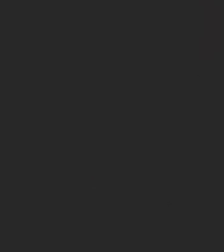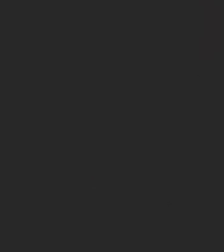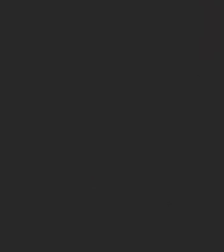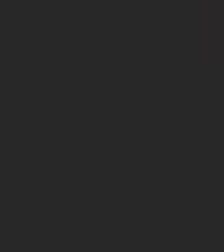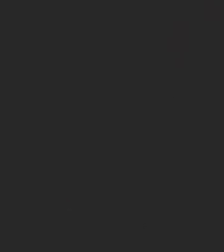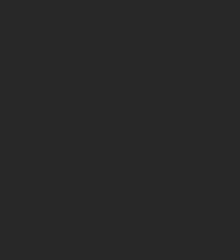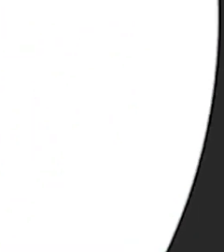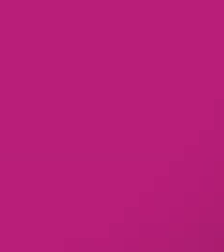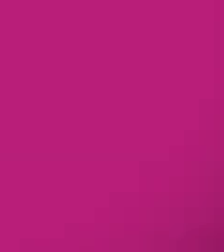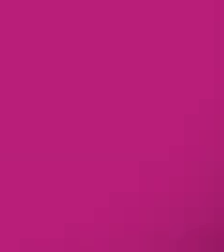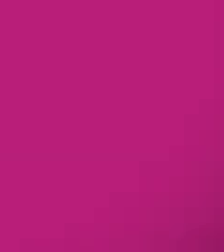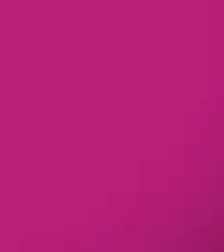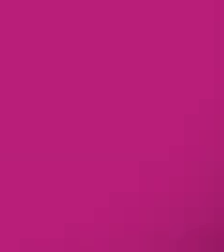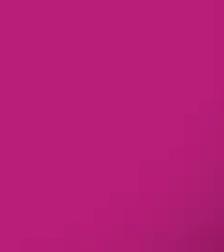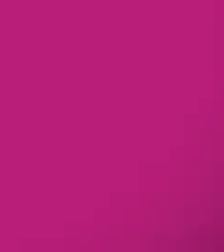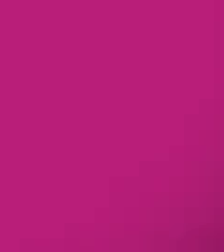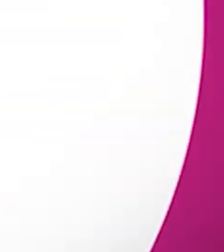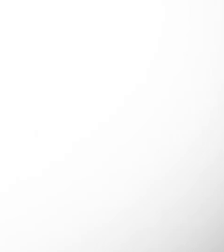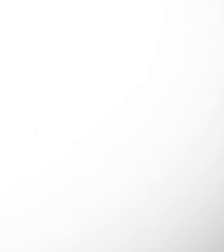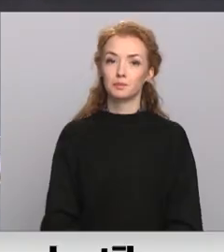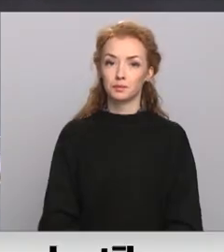Re, viss ēters ir te!